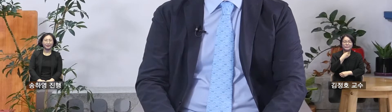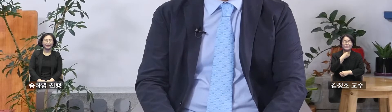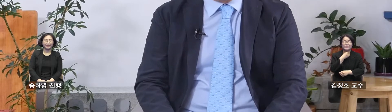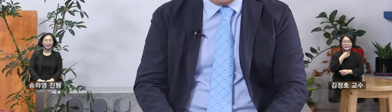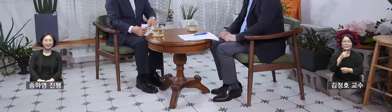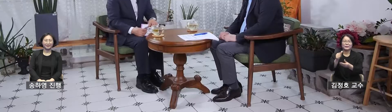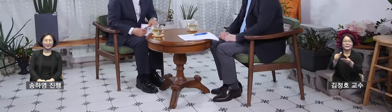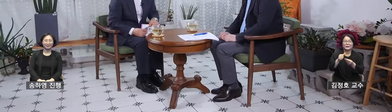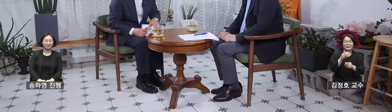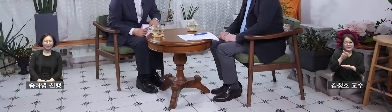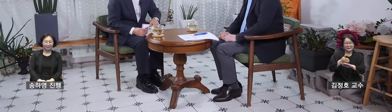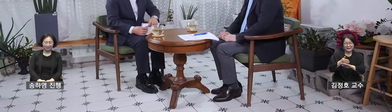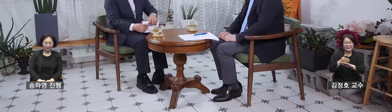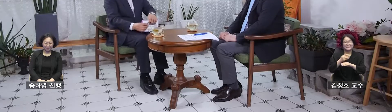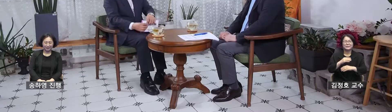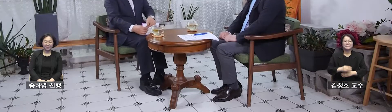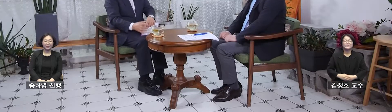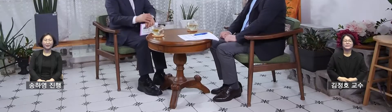주셔서 감사합니다. 네.